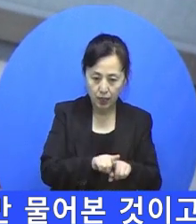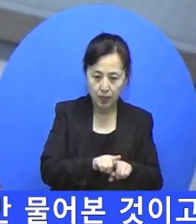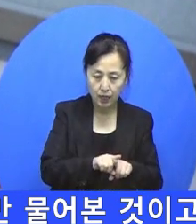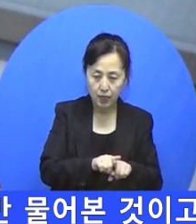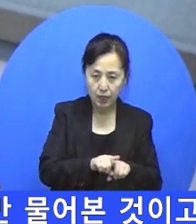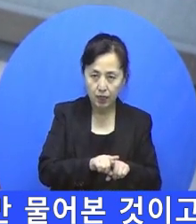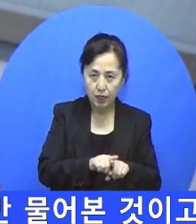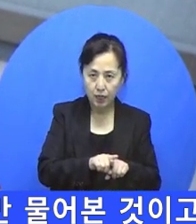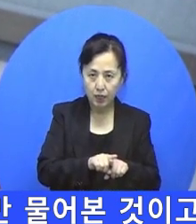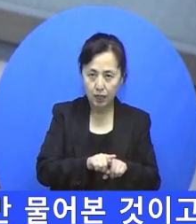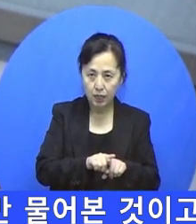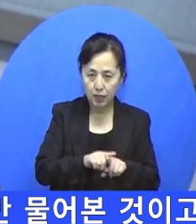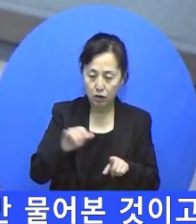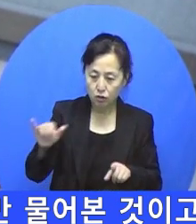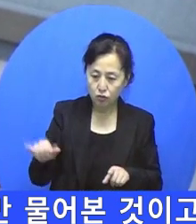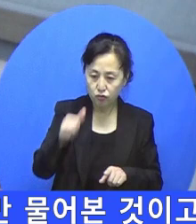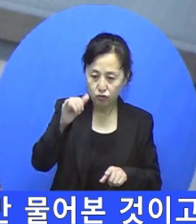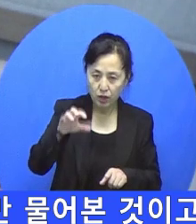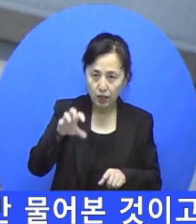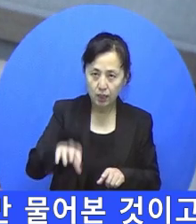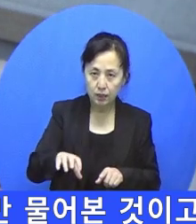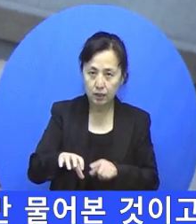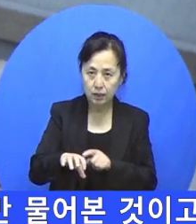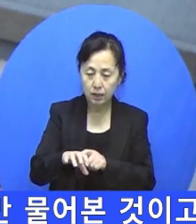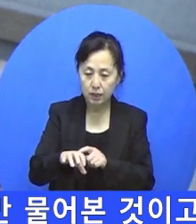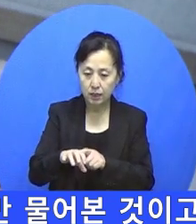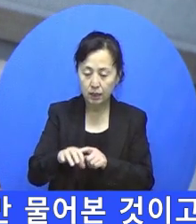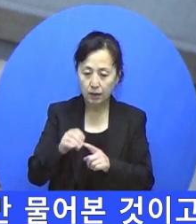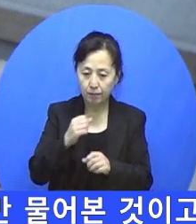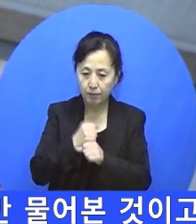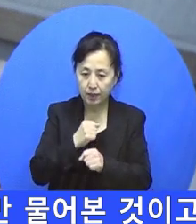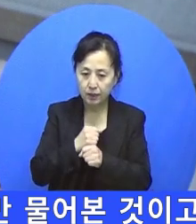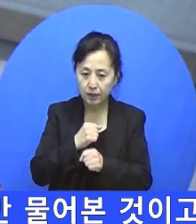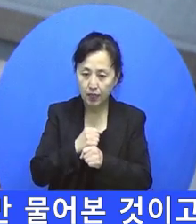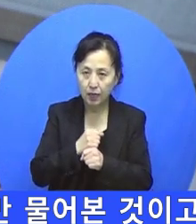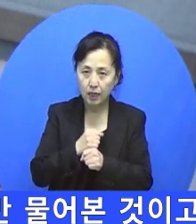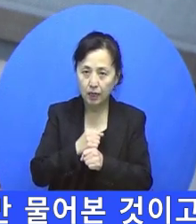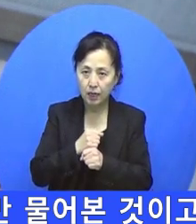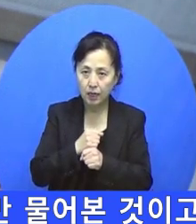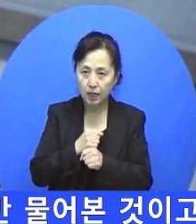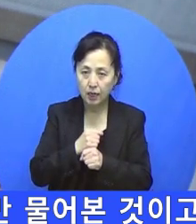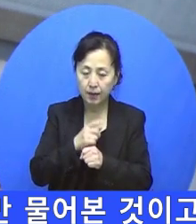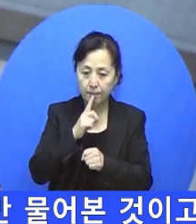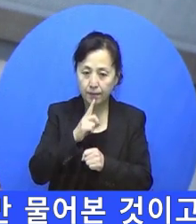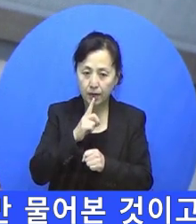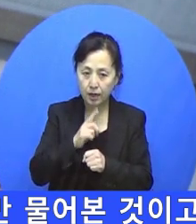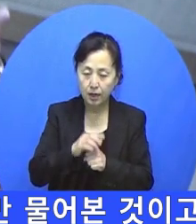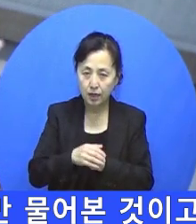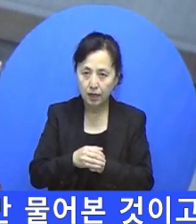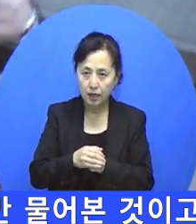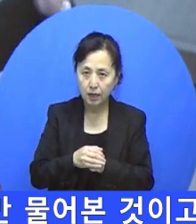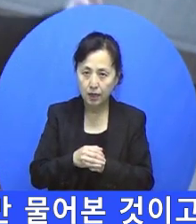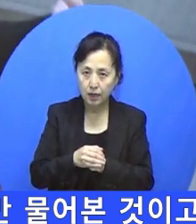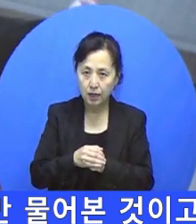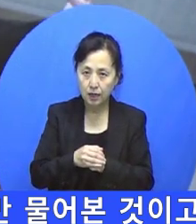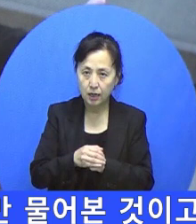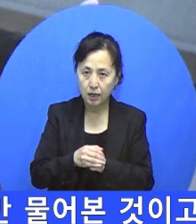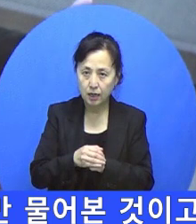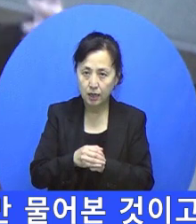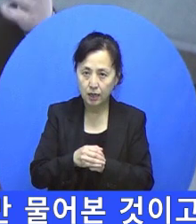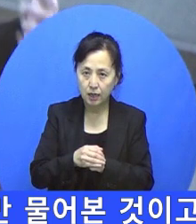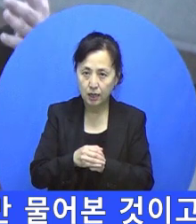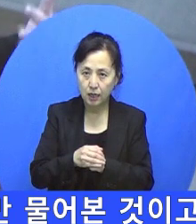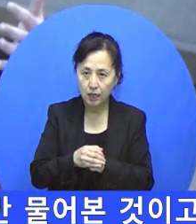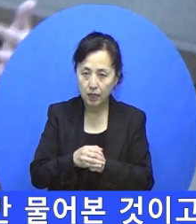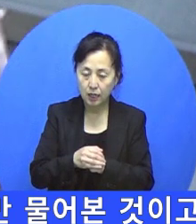건설 주장 관련 의견도 반대가 80%입니다. 이미 화성 시민들께서도 저희가 해온